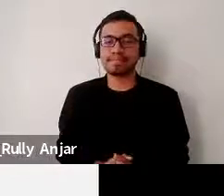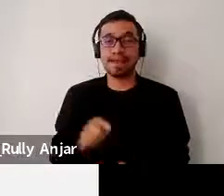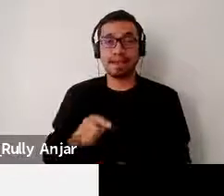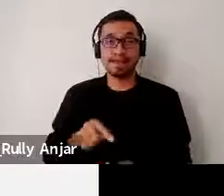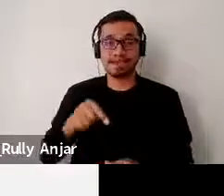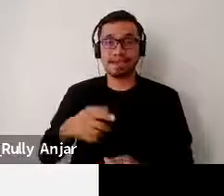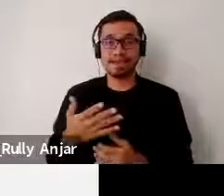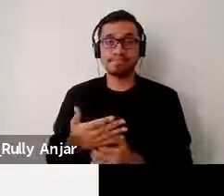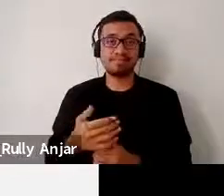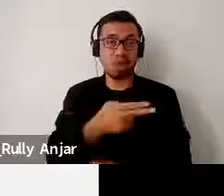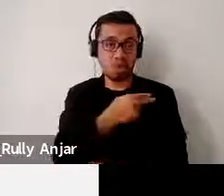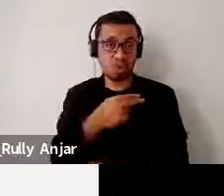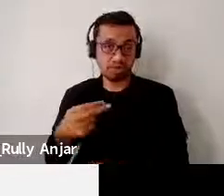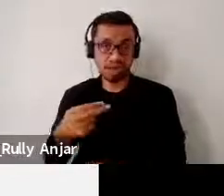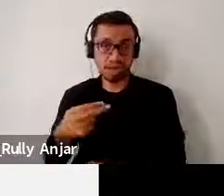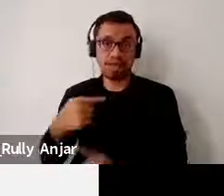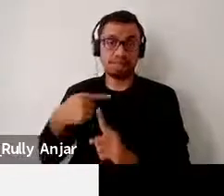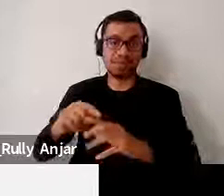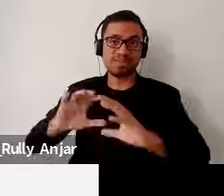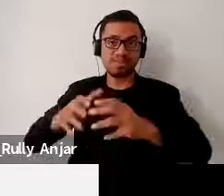sedang mengalami krisis